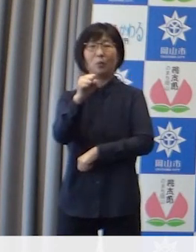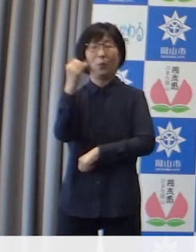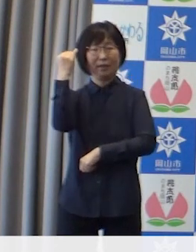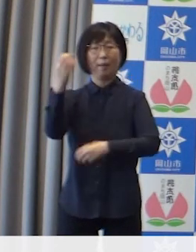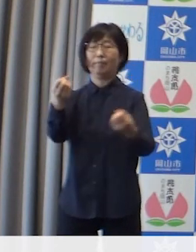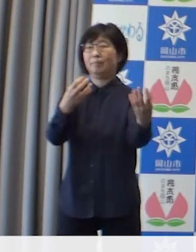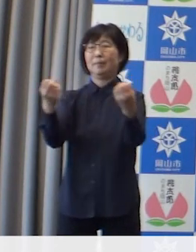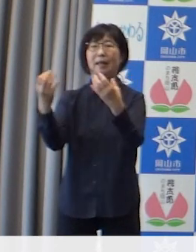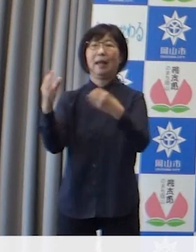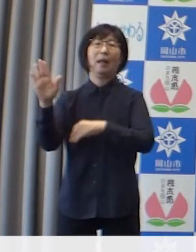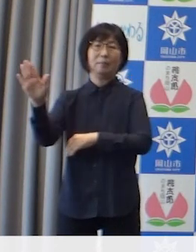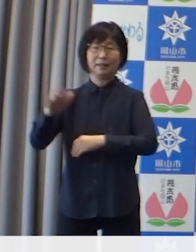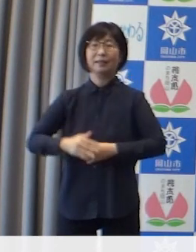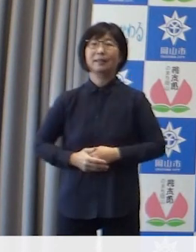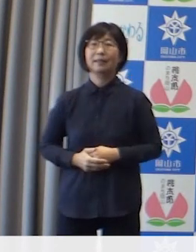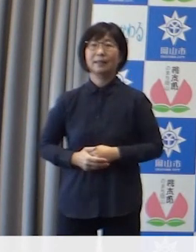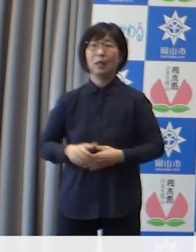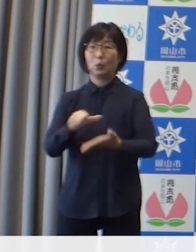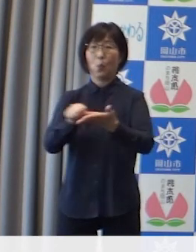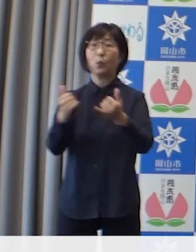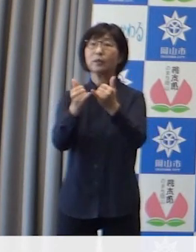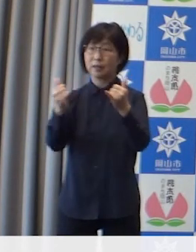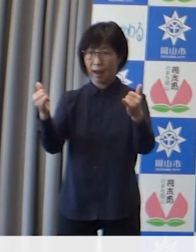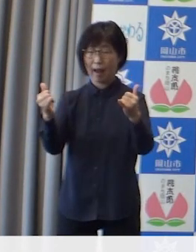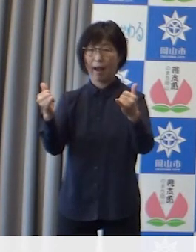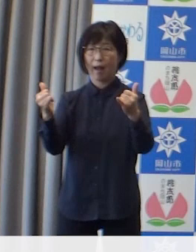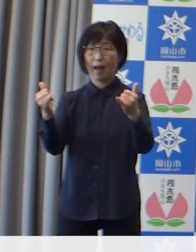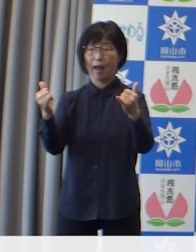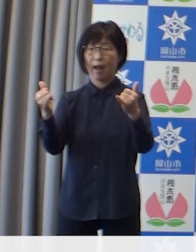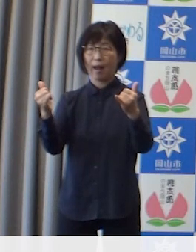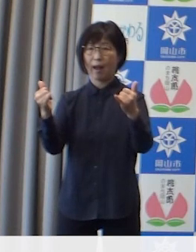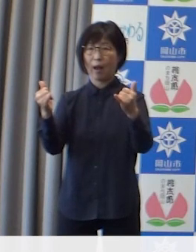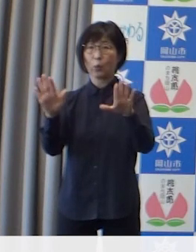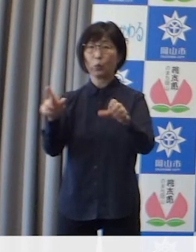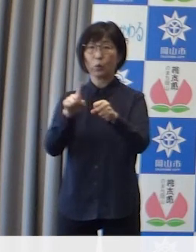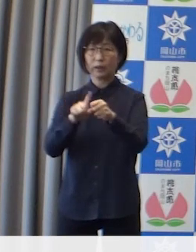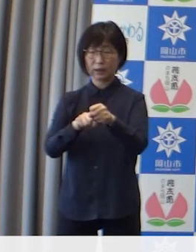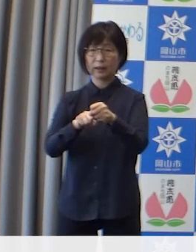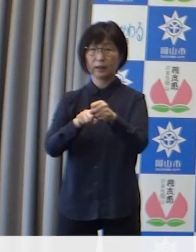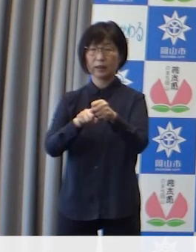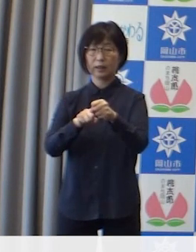ております。登録者は、今年の